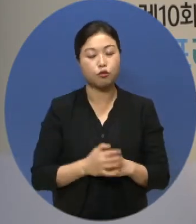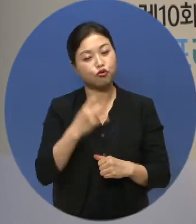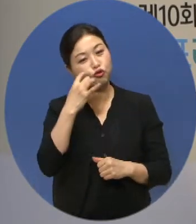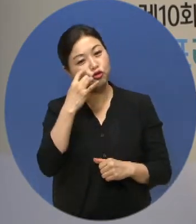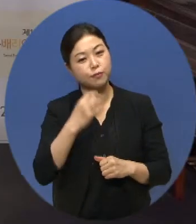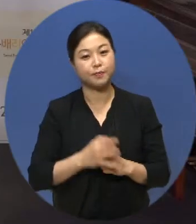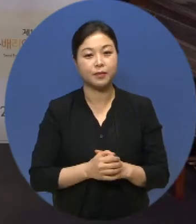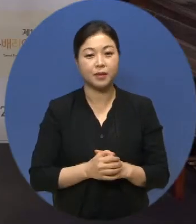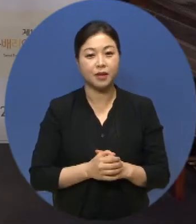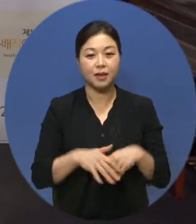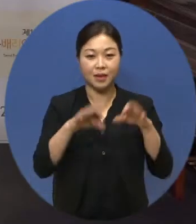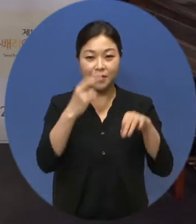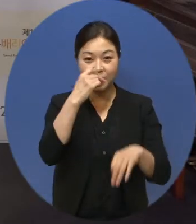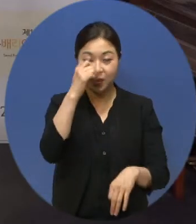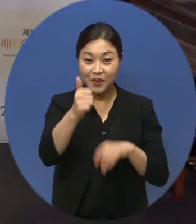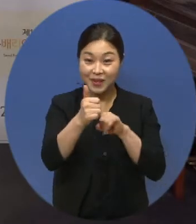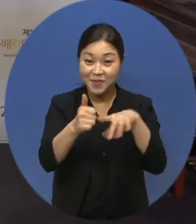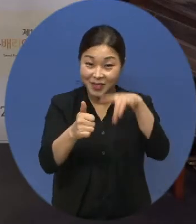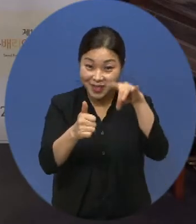궁금하거든요. 이번엔 김 감독님부터.